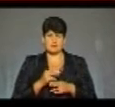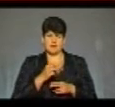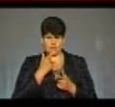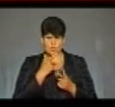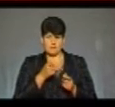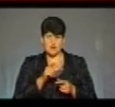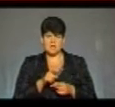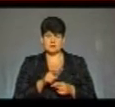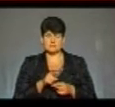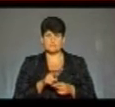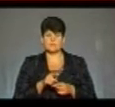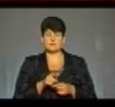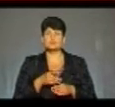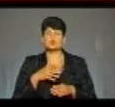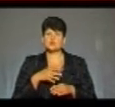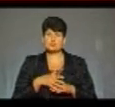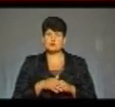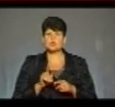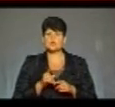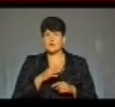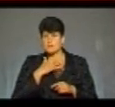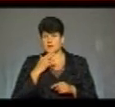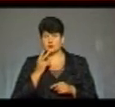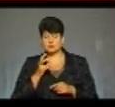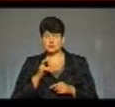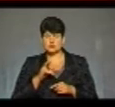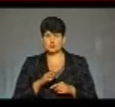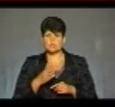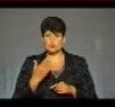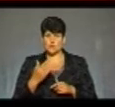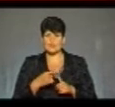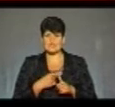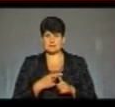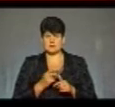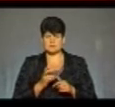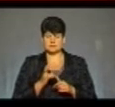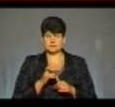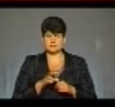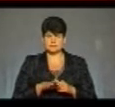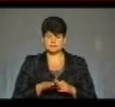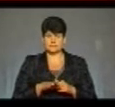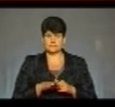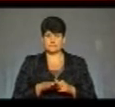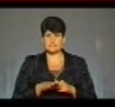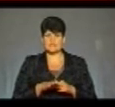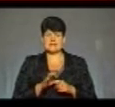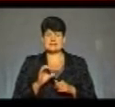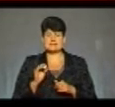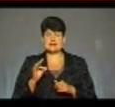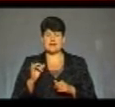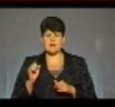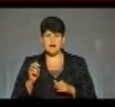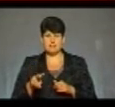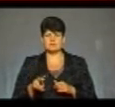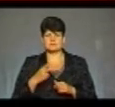він, вотум довіри, він розуміє, що багато зайшло в Верховну Раду саме на його імені, на його там серіалі повірили і так